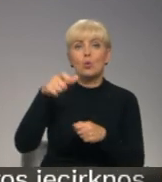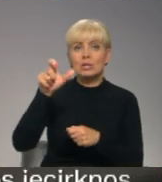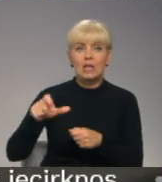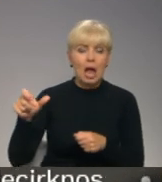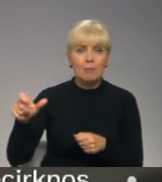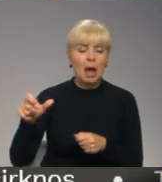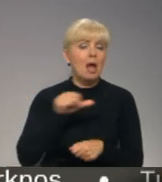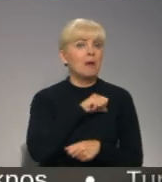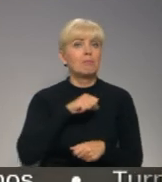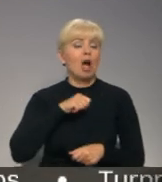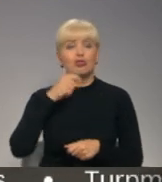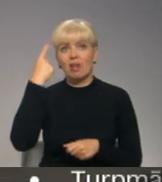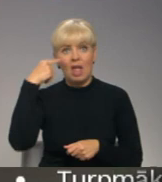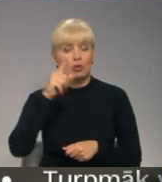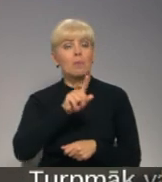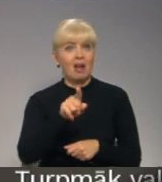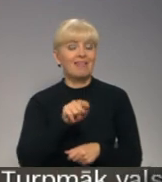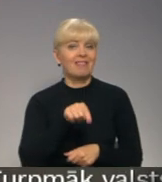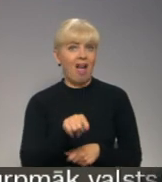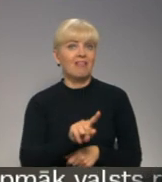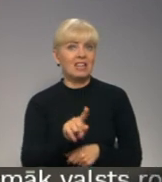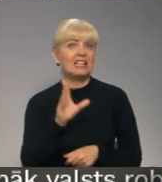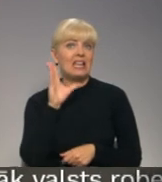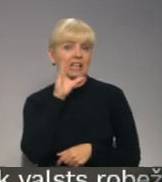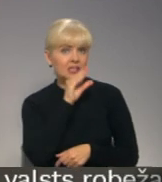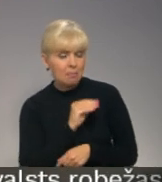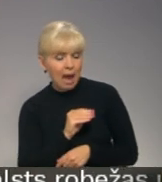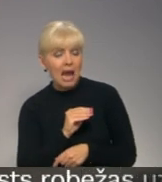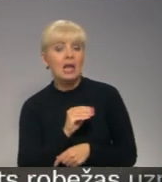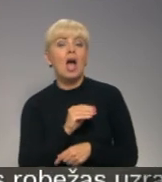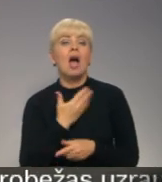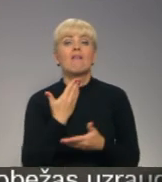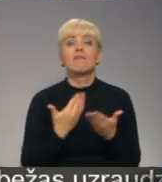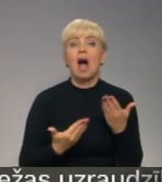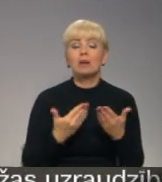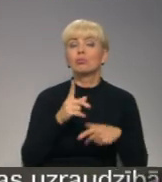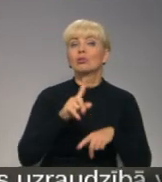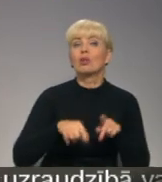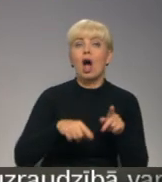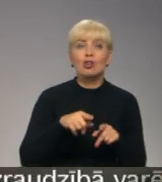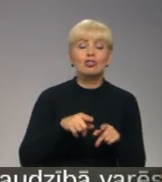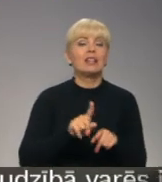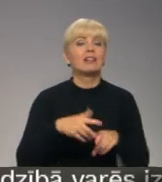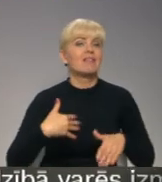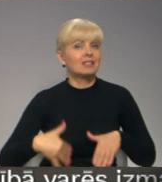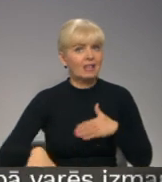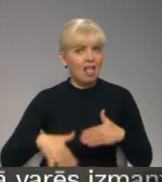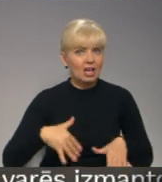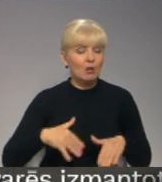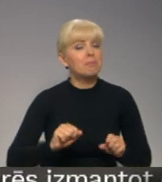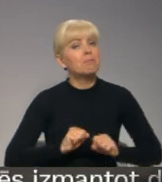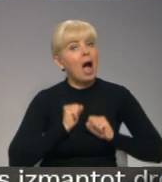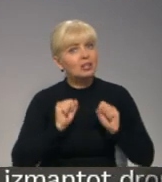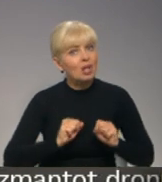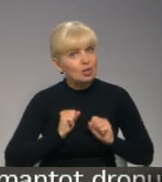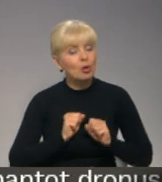kā neiedomājās, ka tāds iespējas pastāv, un teikt varbūt pat daži ir nedaudz slinki, lai nedaudz pacenstos